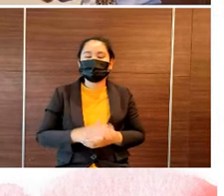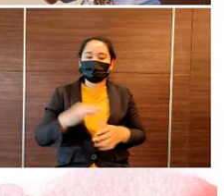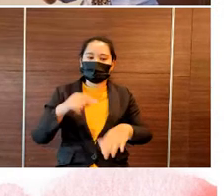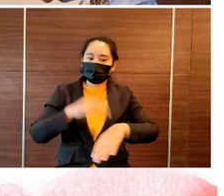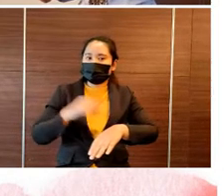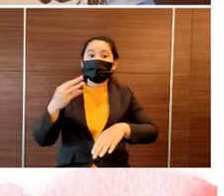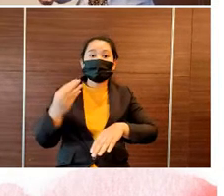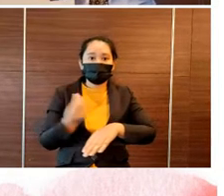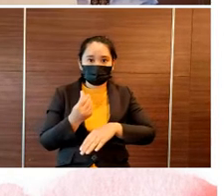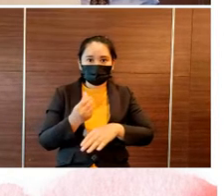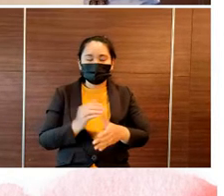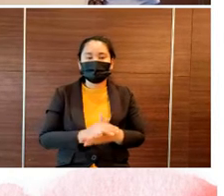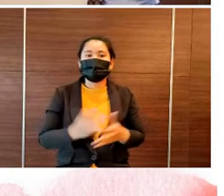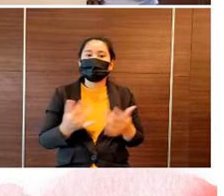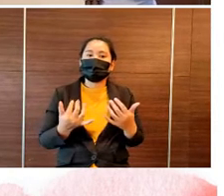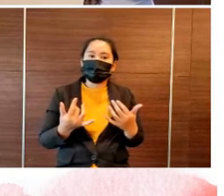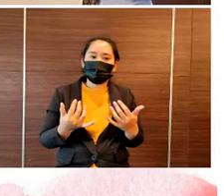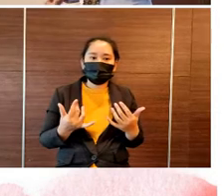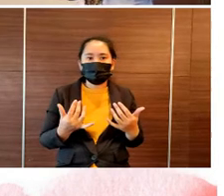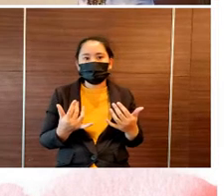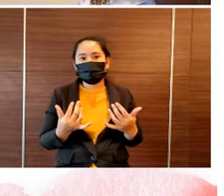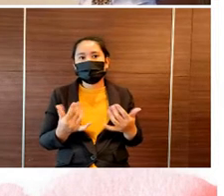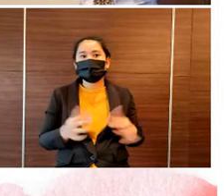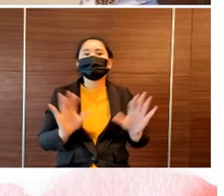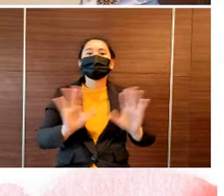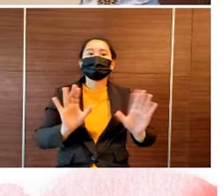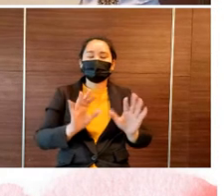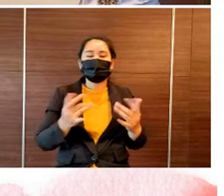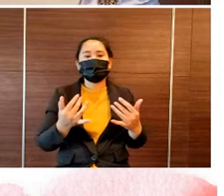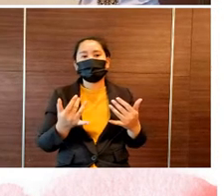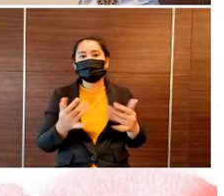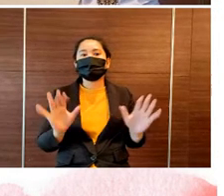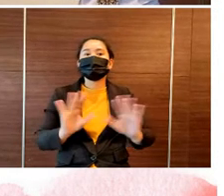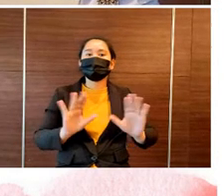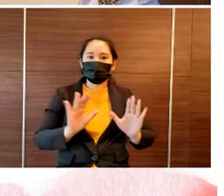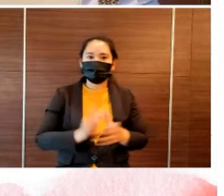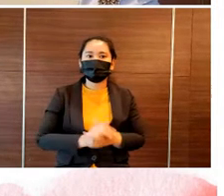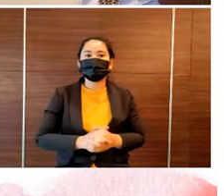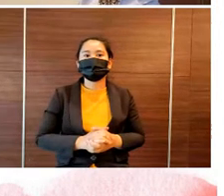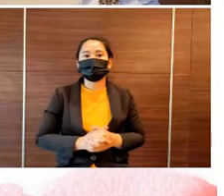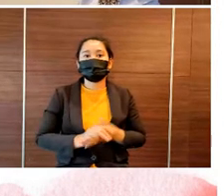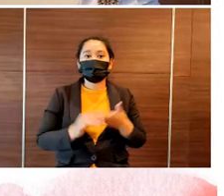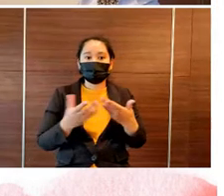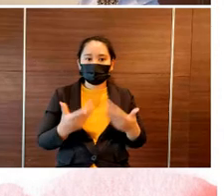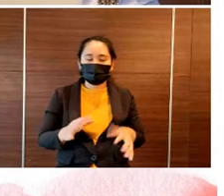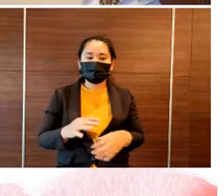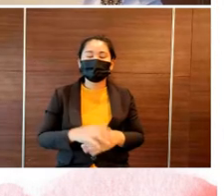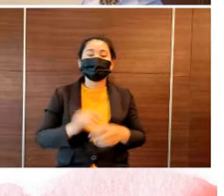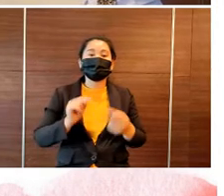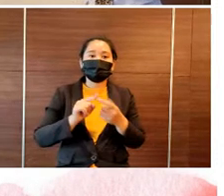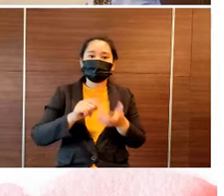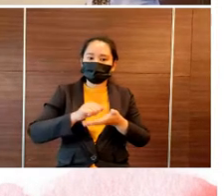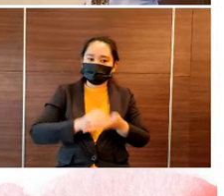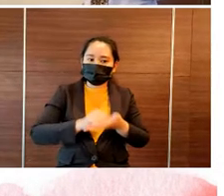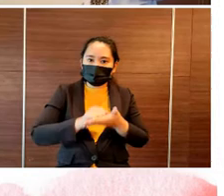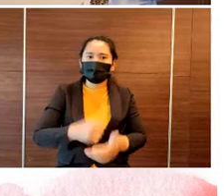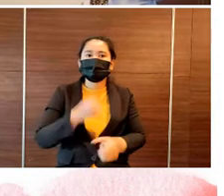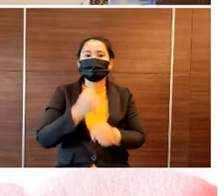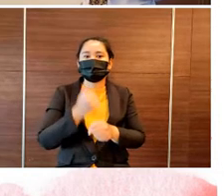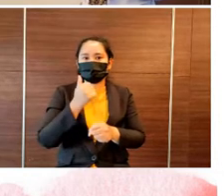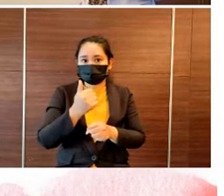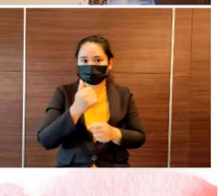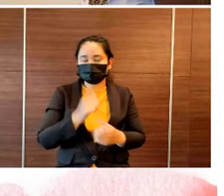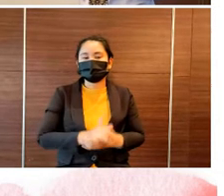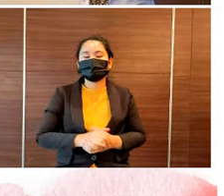เร็วไม่ต้องไปรอคิวยาวนานเหมือนกับในโรงพยาบาลและสามารถรับได้ในที่ที่เดียวกัน one stop